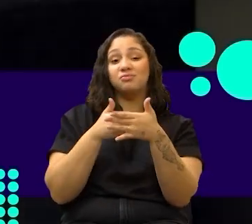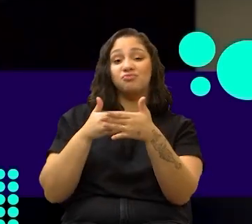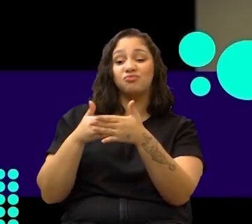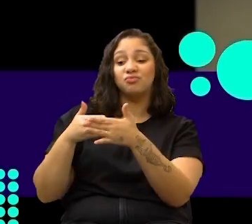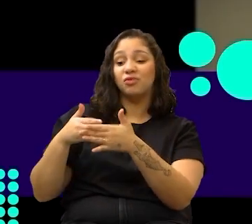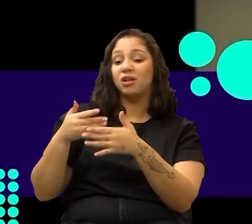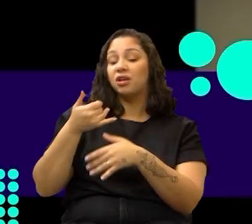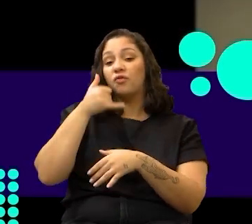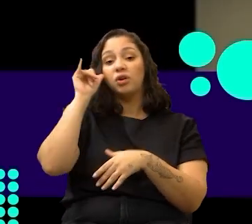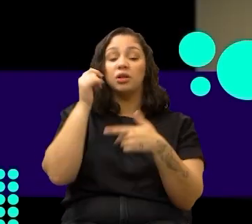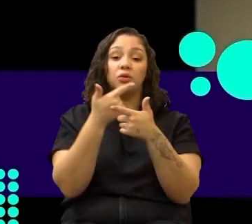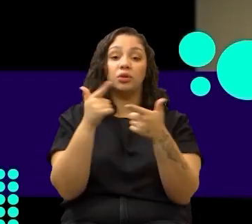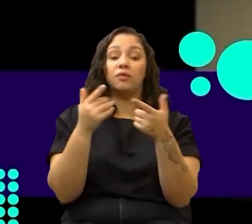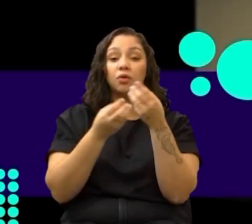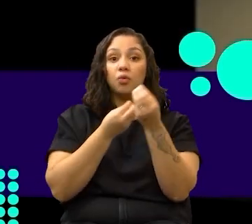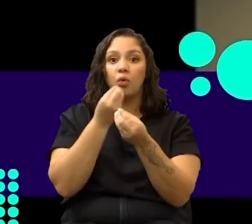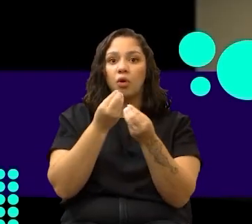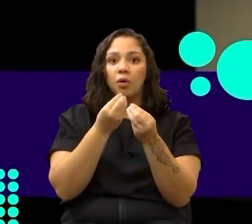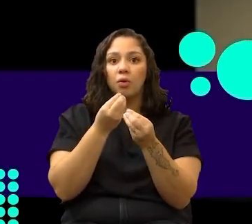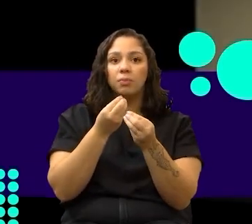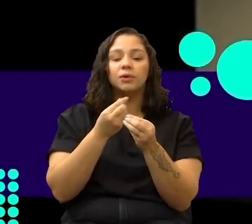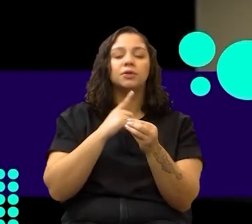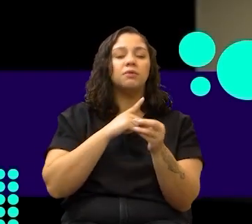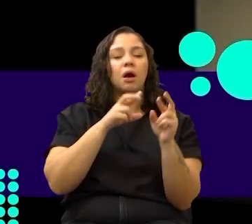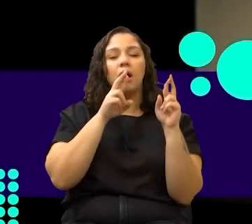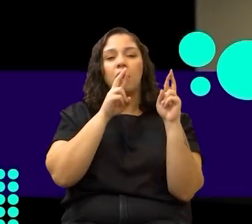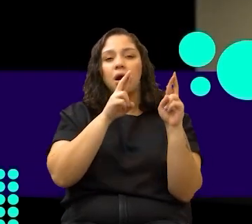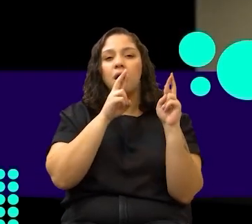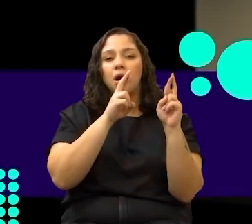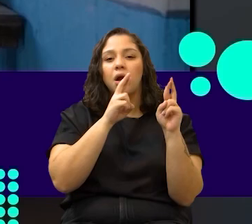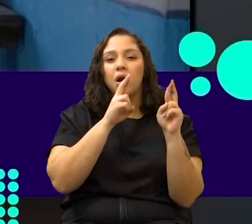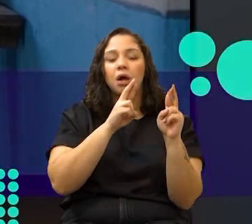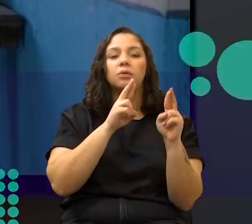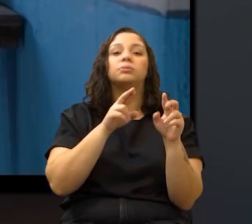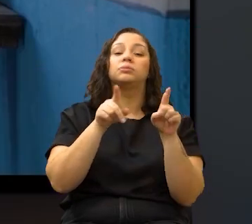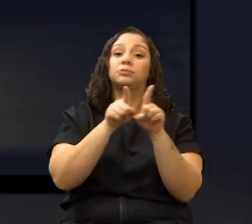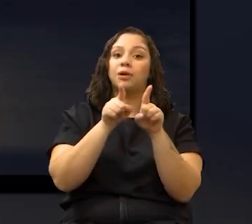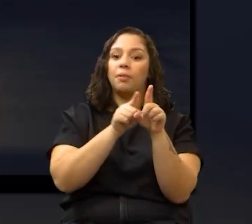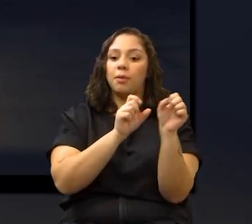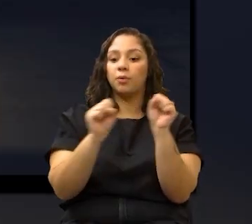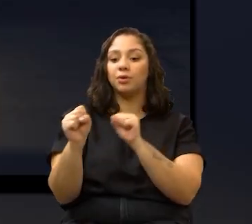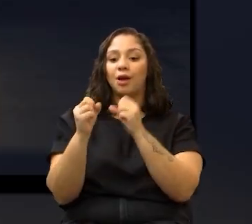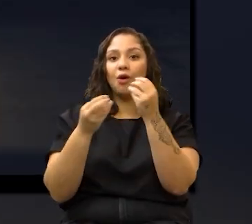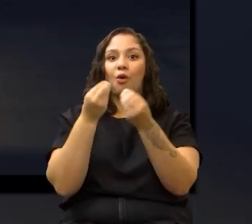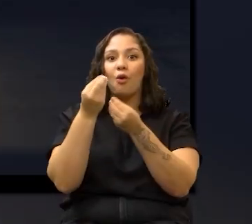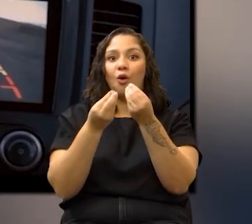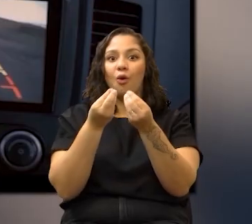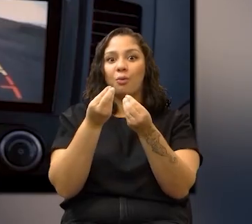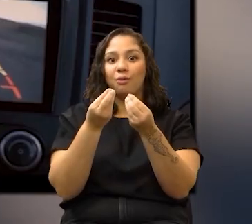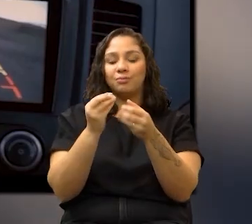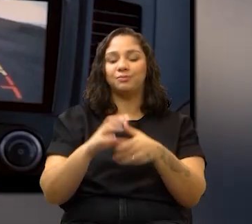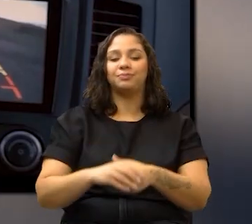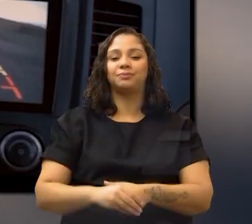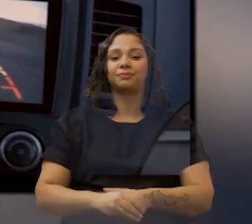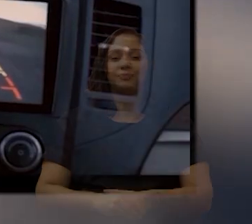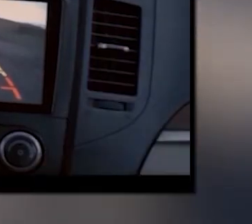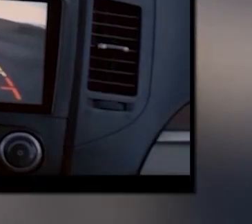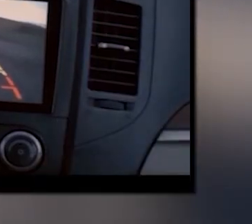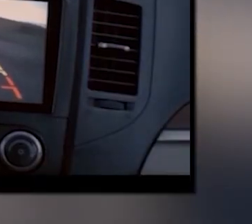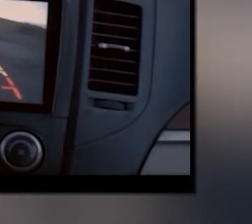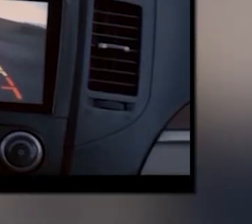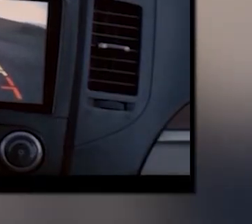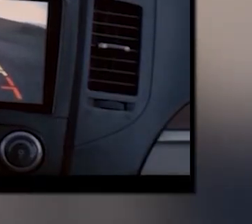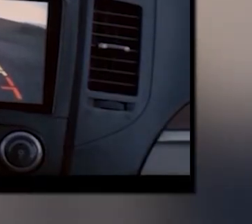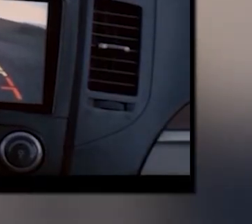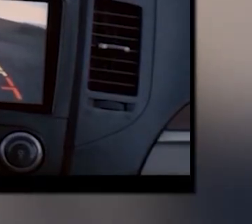e inevitáveis. A força da superstição e a mecânica do poder. ما اینجا محلی هستیم نمیریم اونجا میترسیم